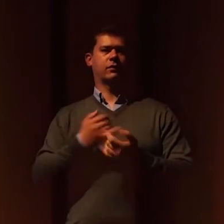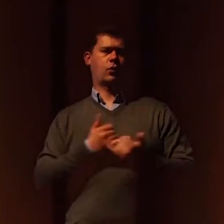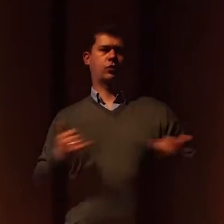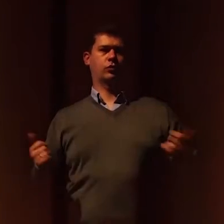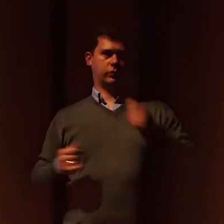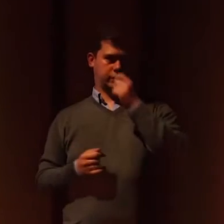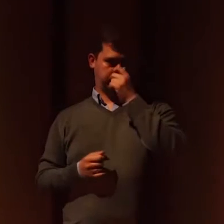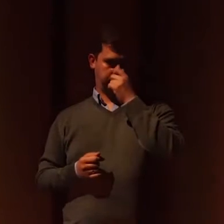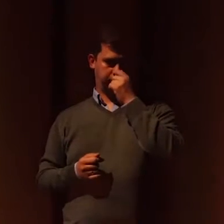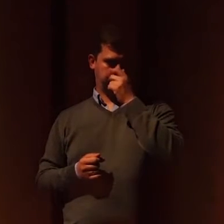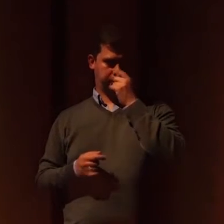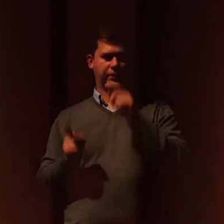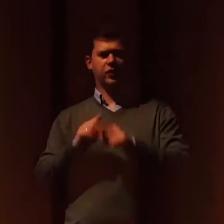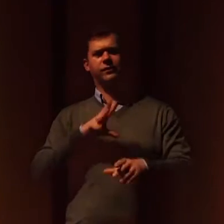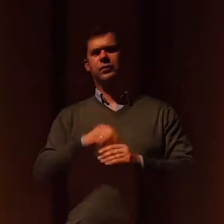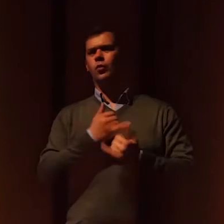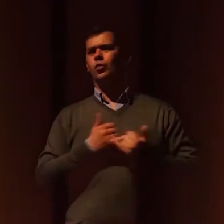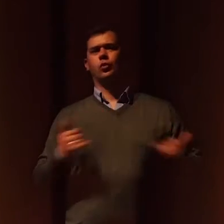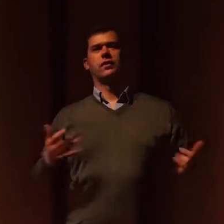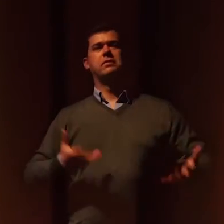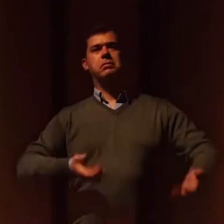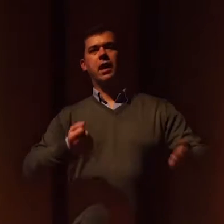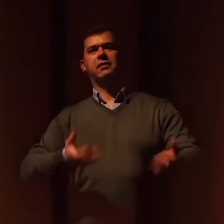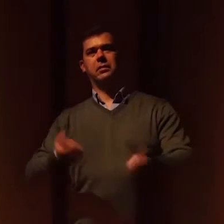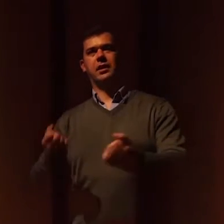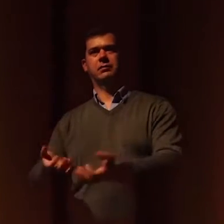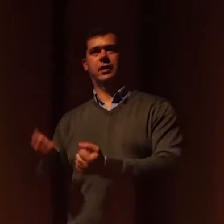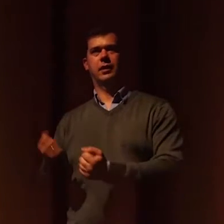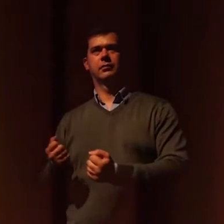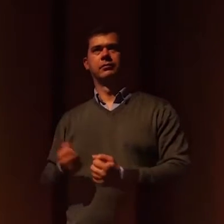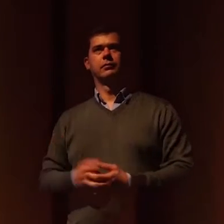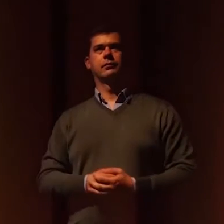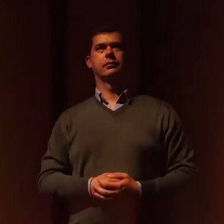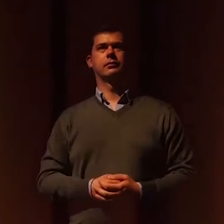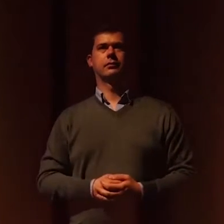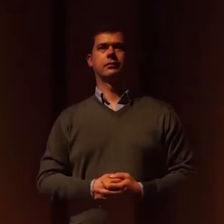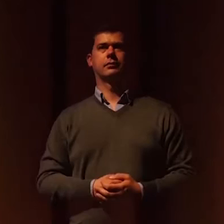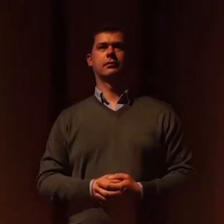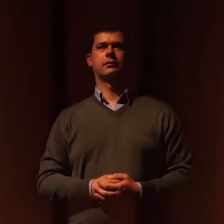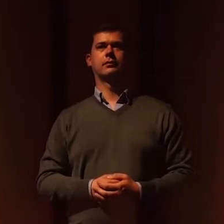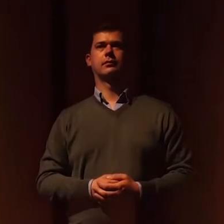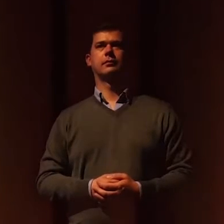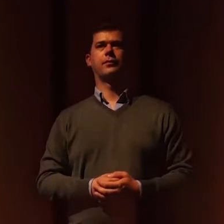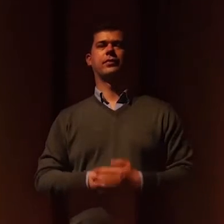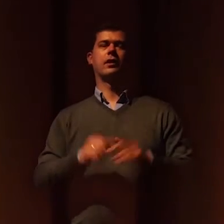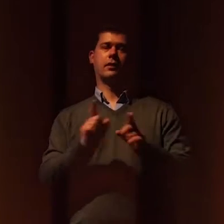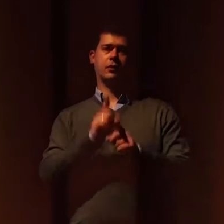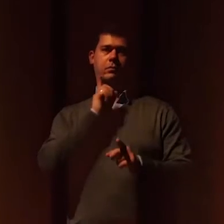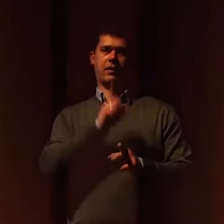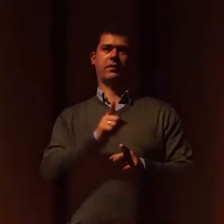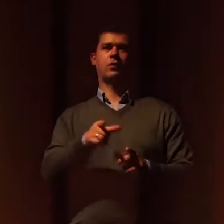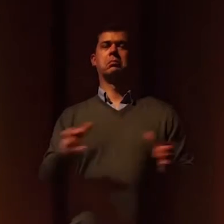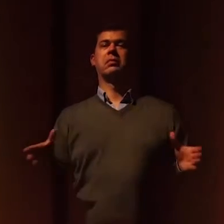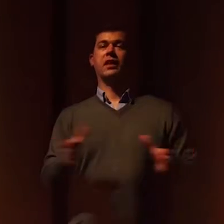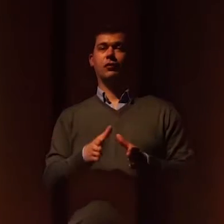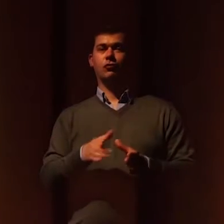dalej no różne tam są wymienione sposoby wsparcia To oczywiście te mniejszości